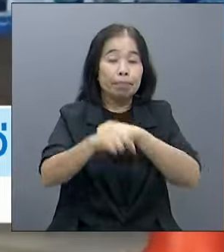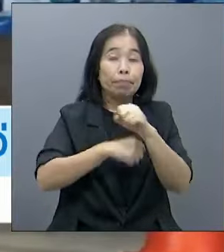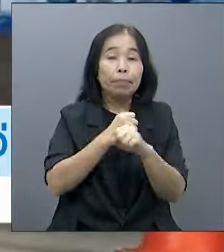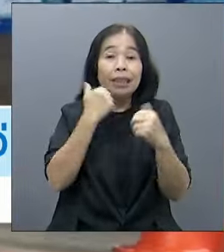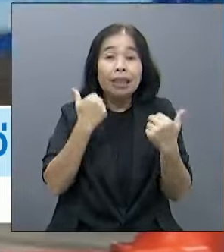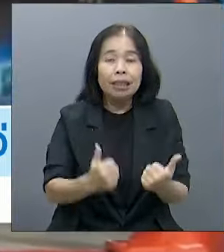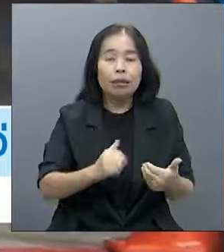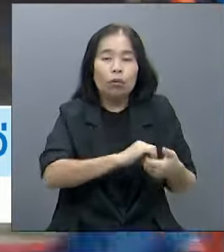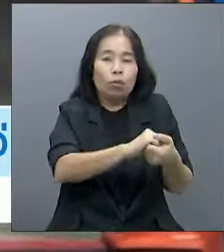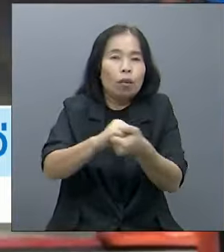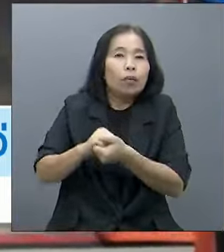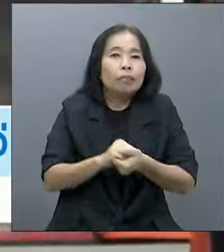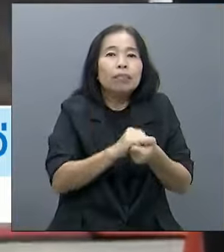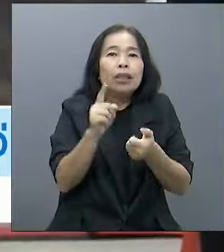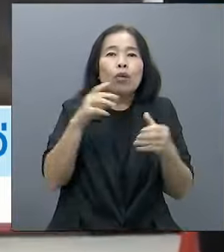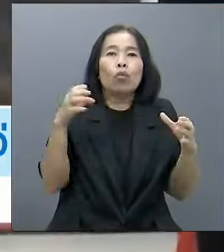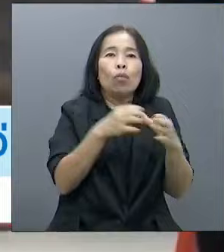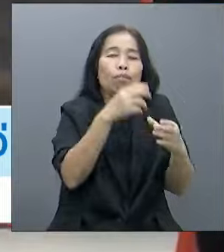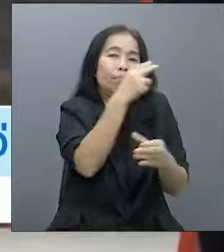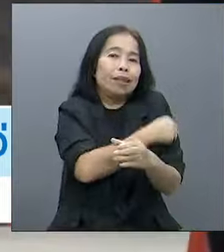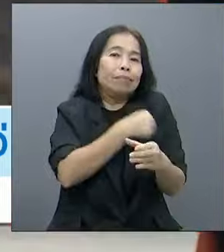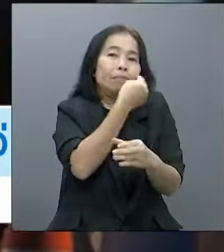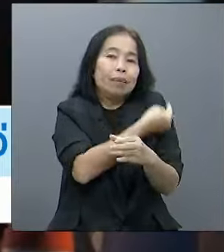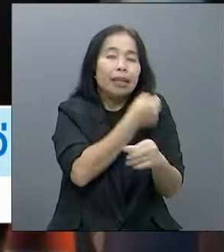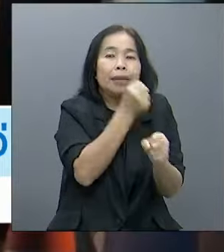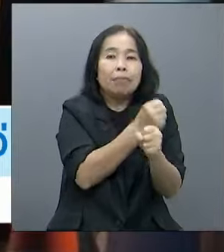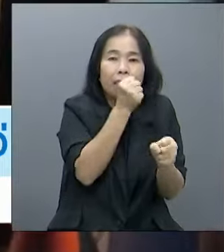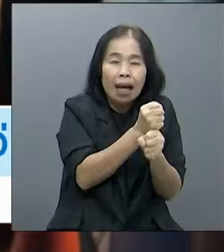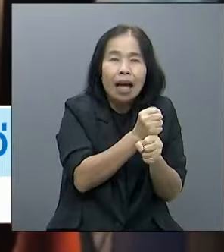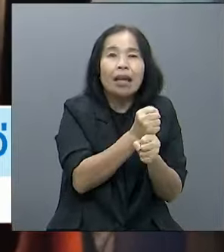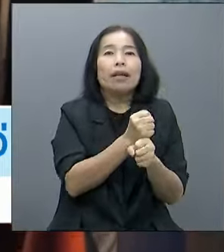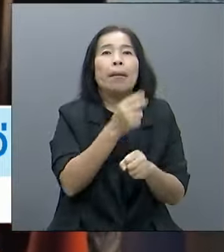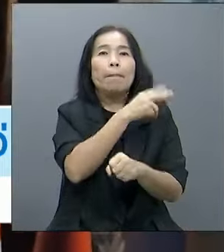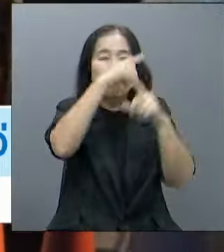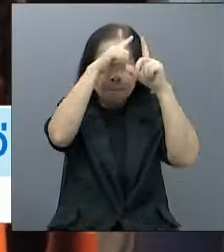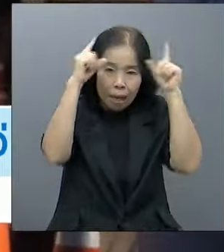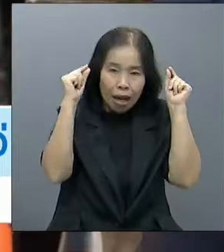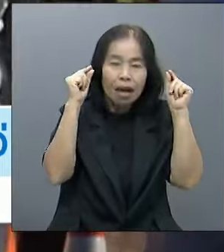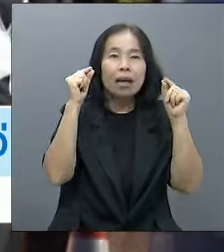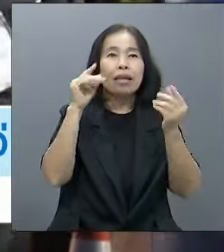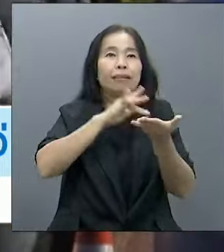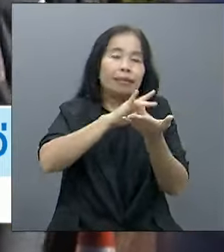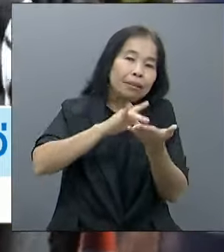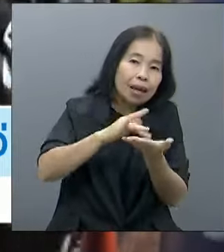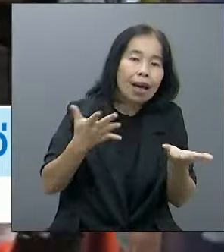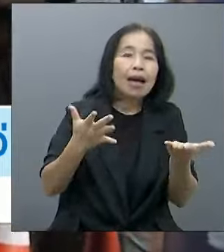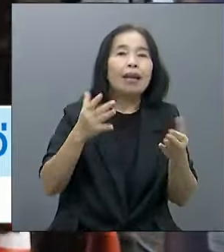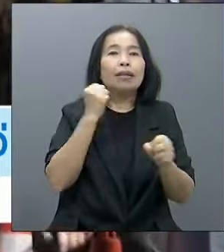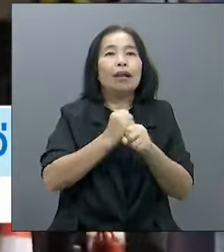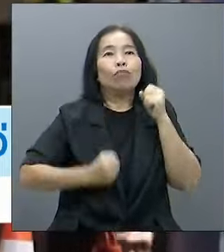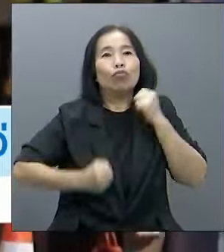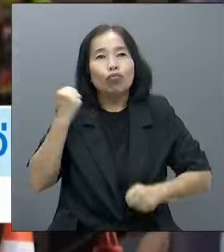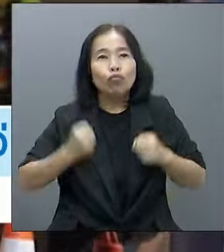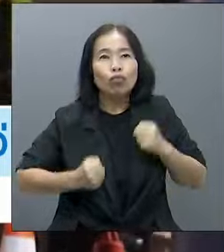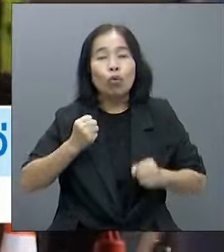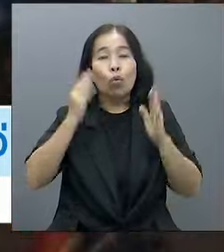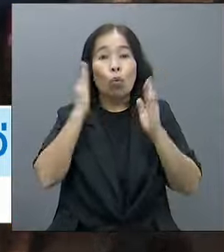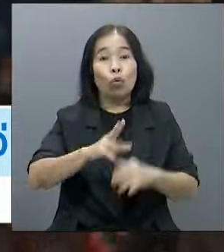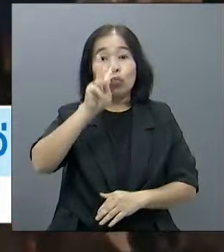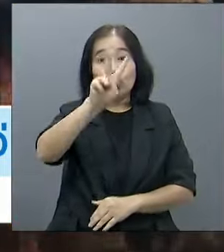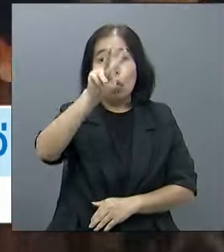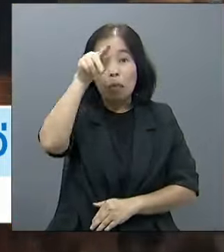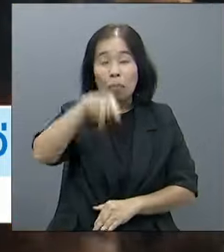ความร่วมมือร่วมใจของกลุ่มบุคลากรทางการแพทย์ค่ะไม่ว่าจะเป็นหมอพยาบาลเภสัชกรที่ออกมาวิ่งกันถึง 2,000 คนย